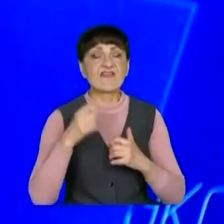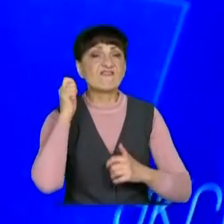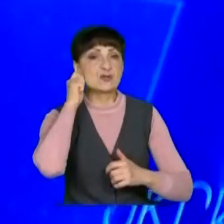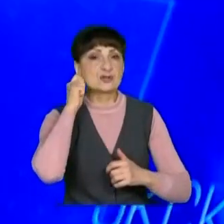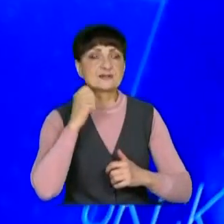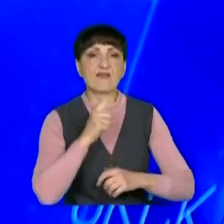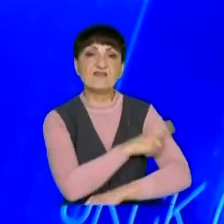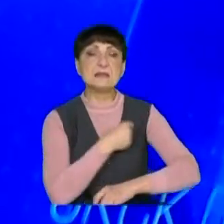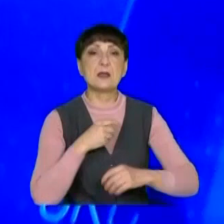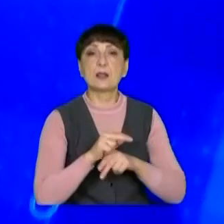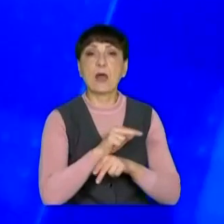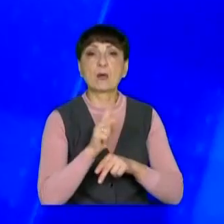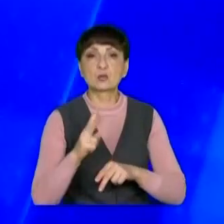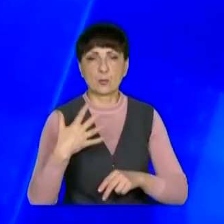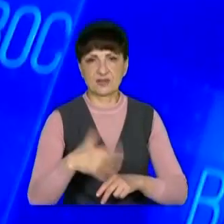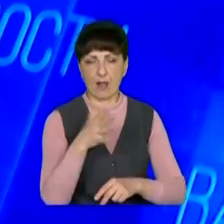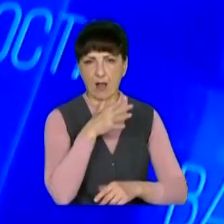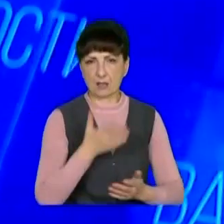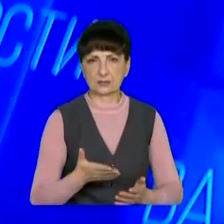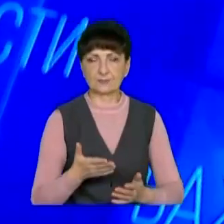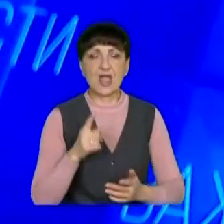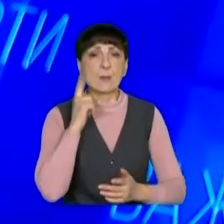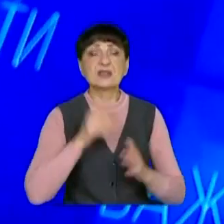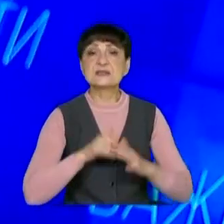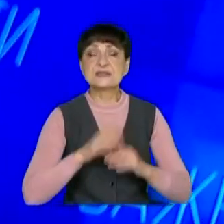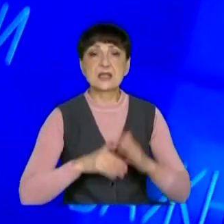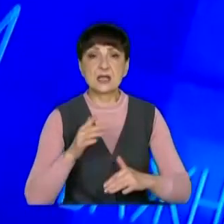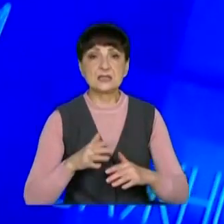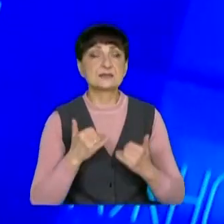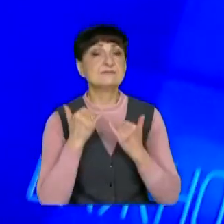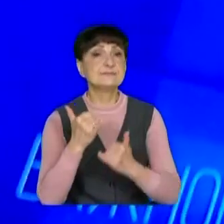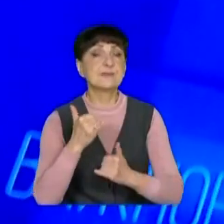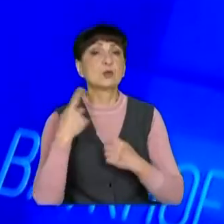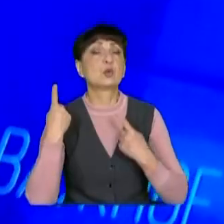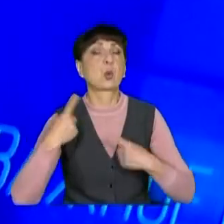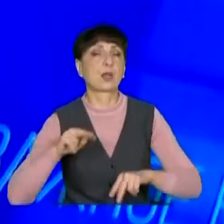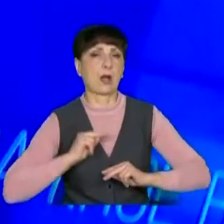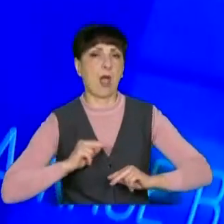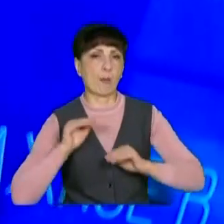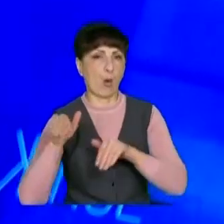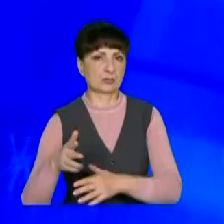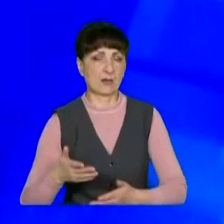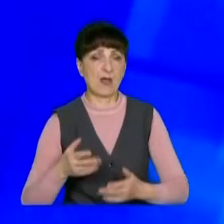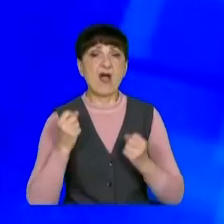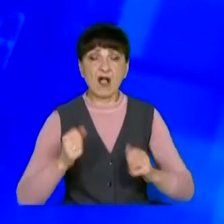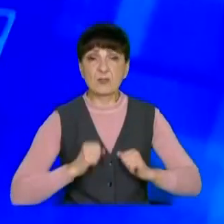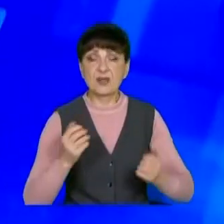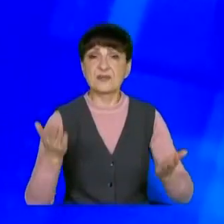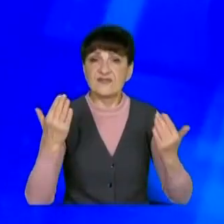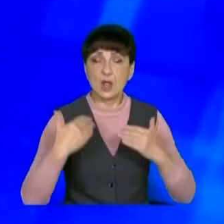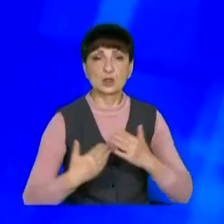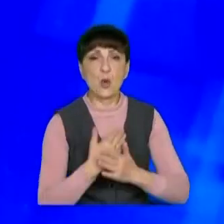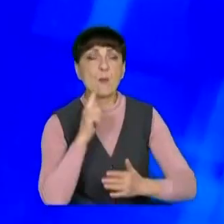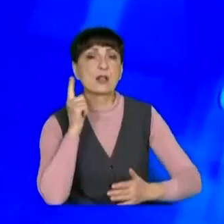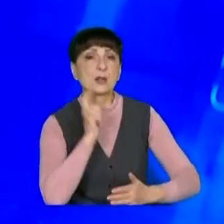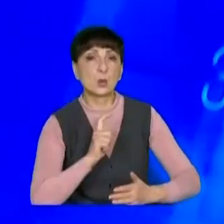ветеринаров сейчас достигает 55 лет. Молодые специалисты отдают предпочтение другим профессиям. Как пытаются привлечь новые кадры